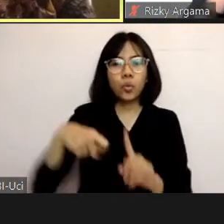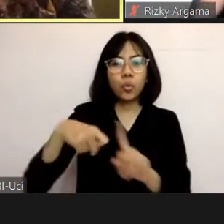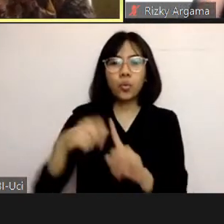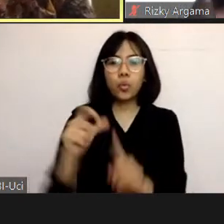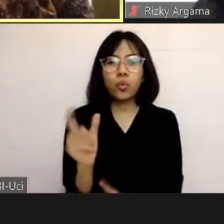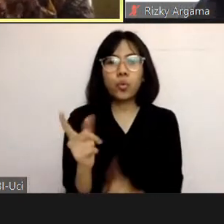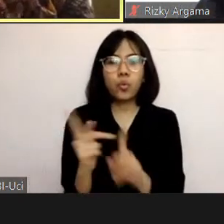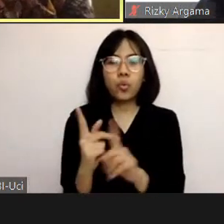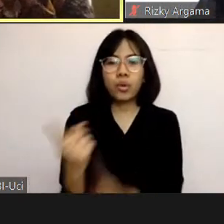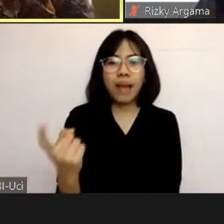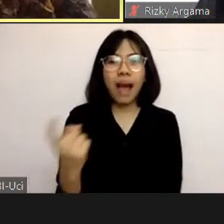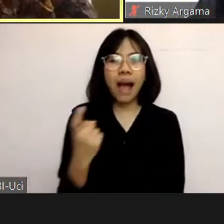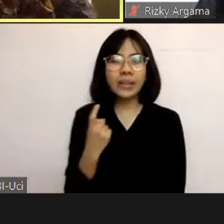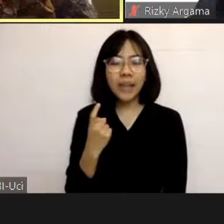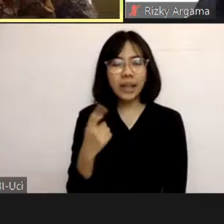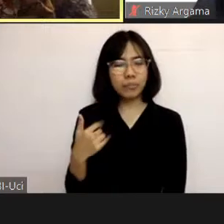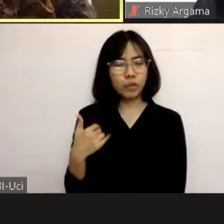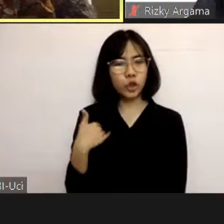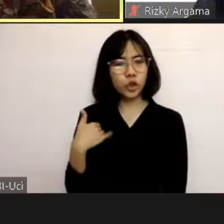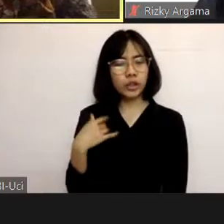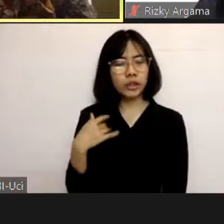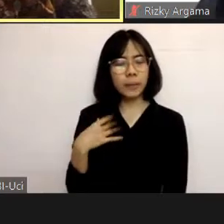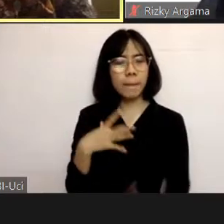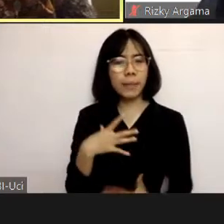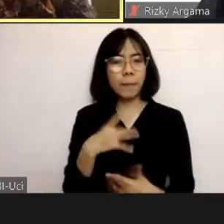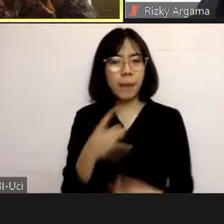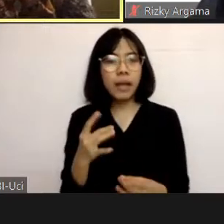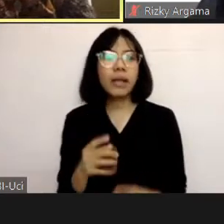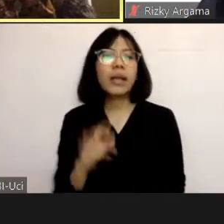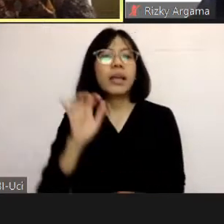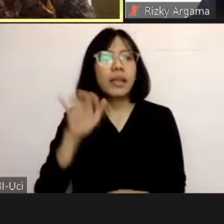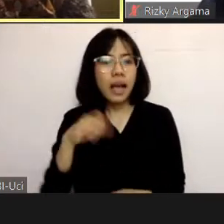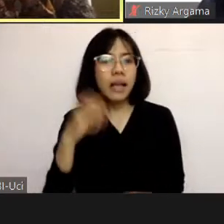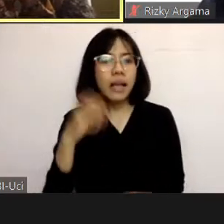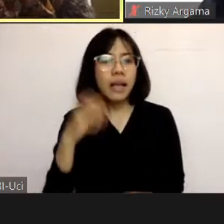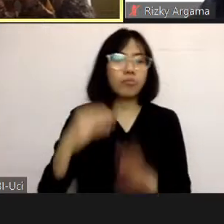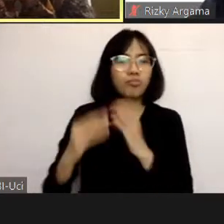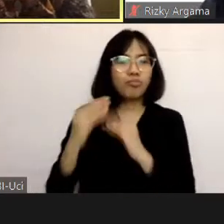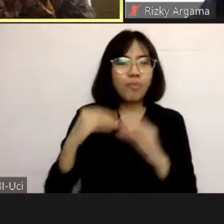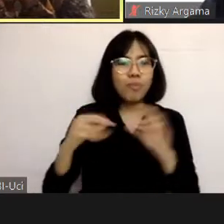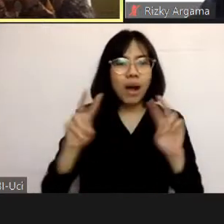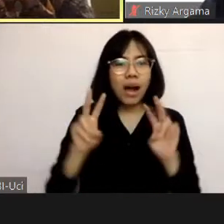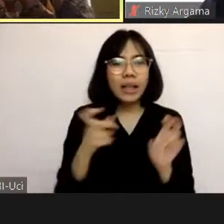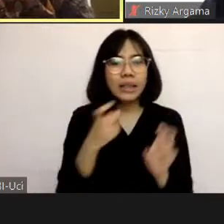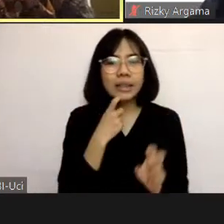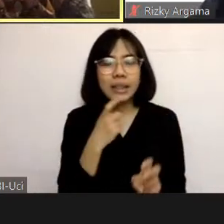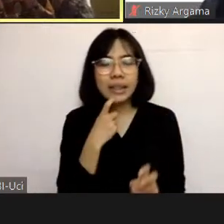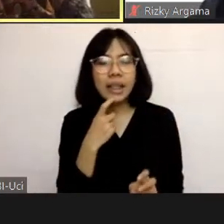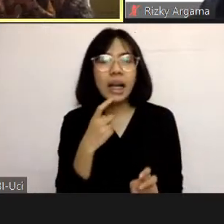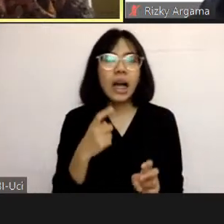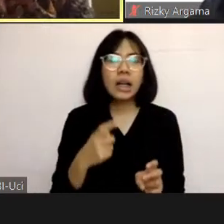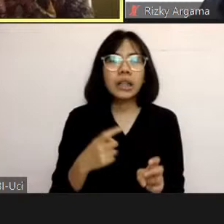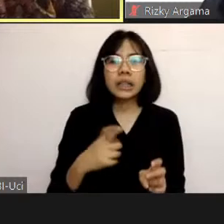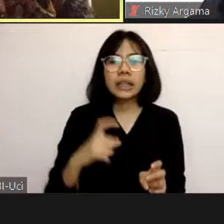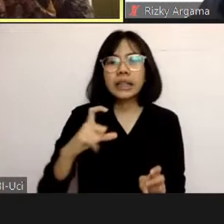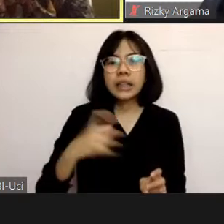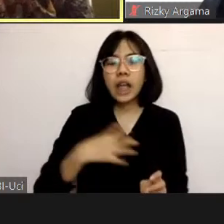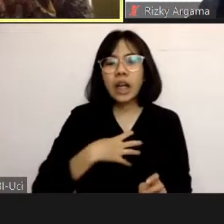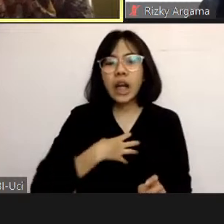hanya membicarakan tentang kebebasan berekspresi dan juga Mas Eri tadi sudah melengkapi dengan